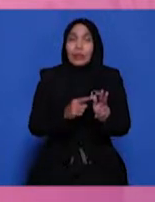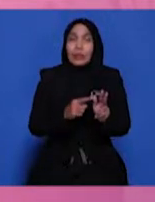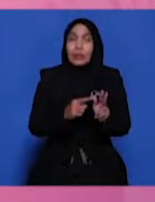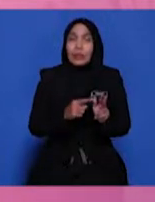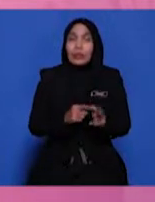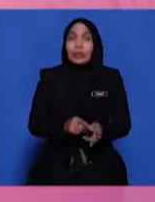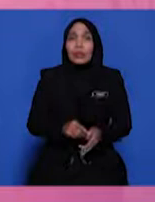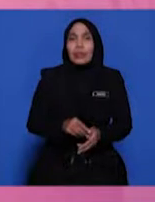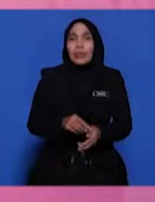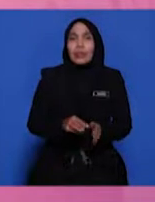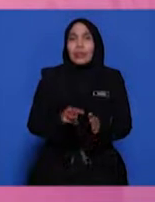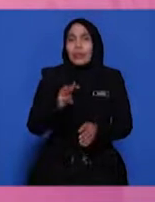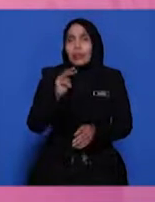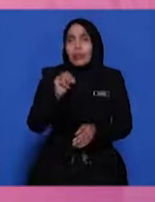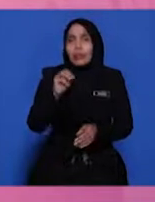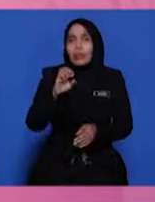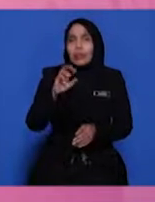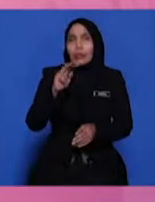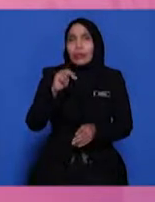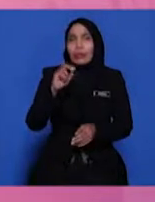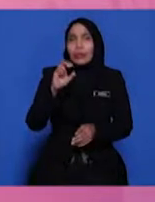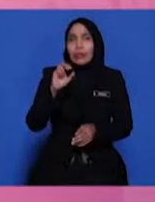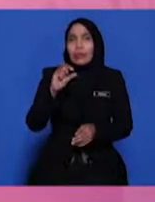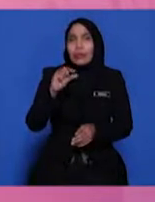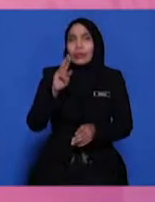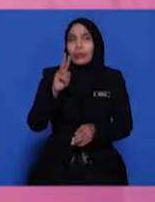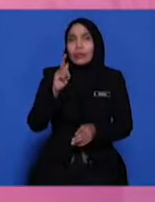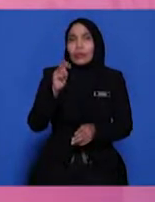Mengutamakan pembayaran perbelanjaan tetap.